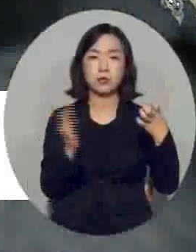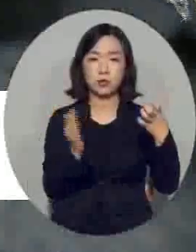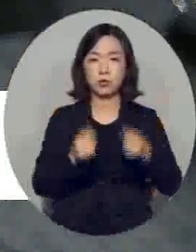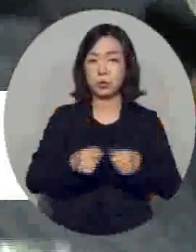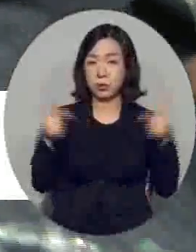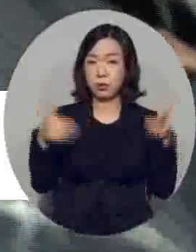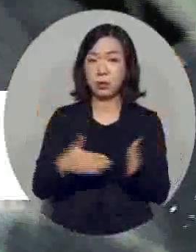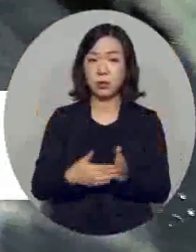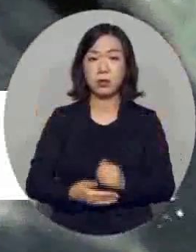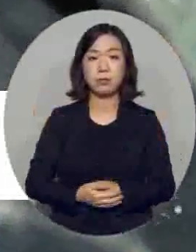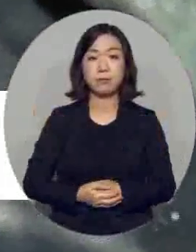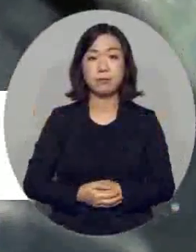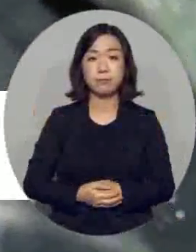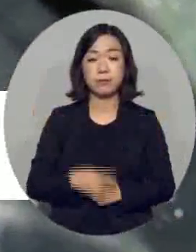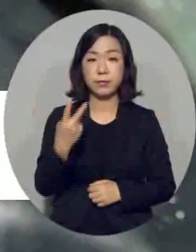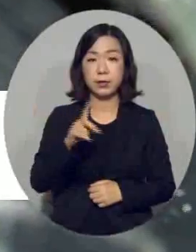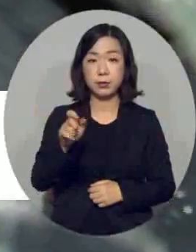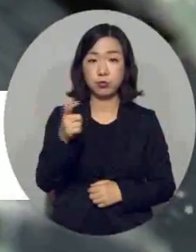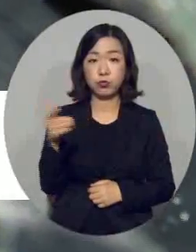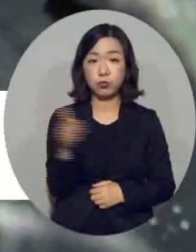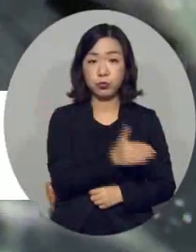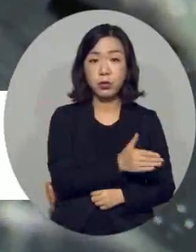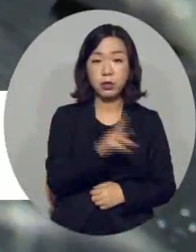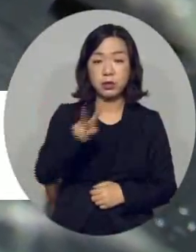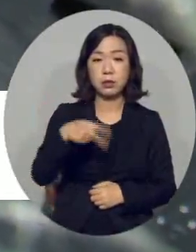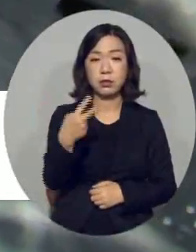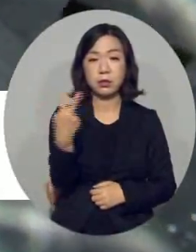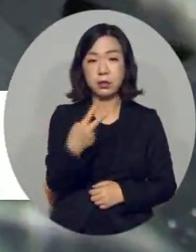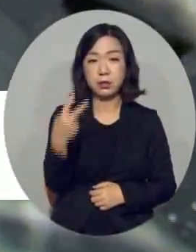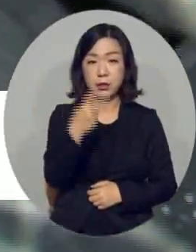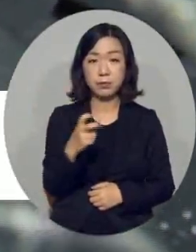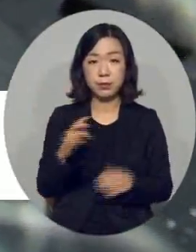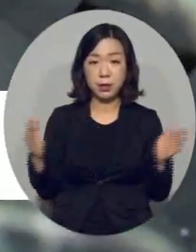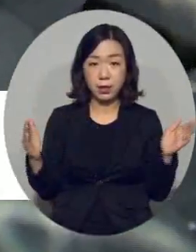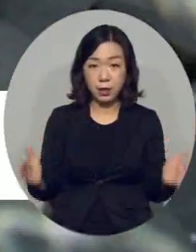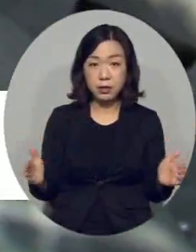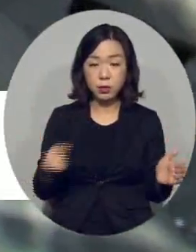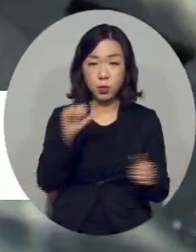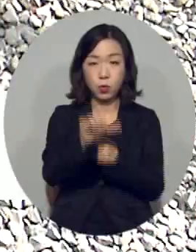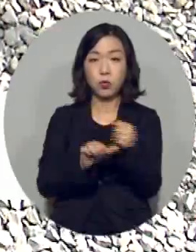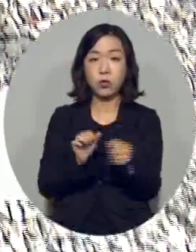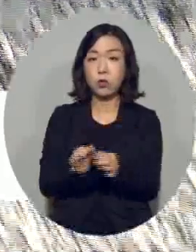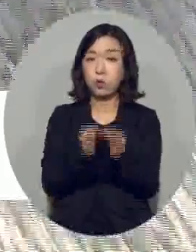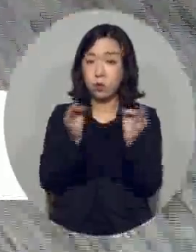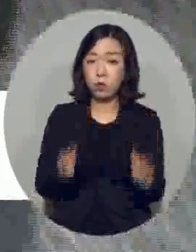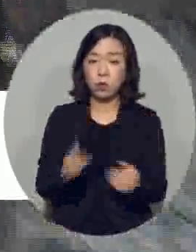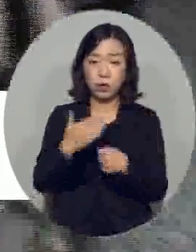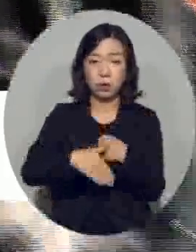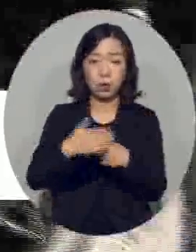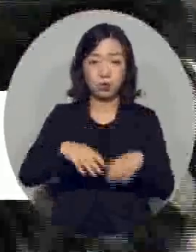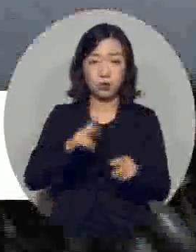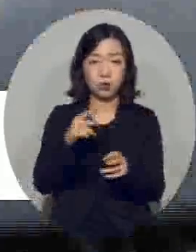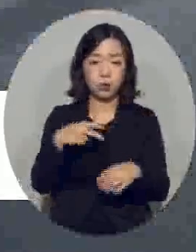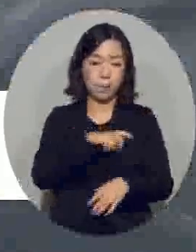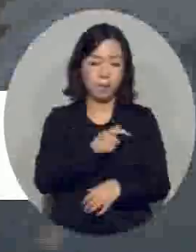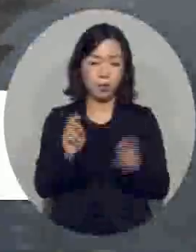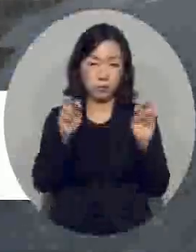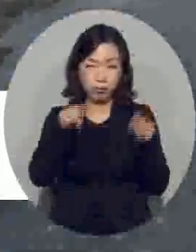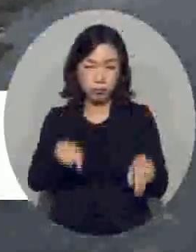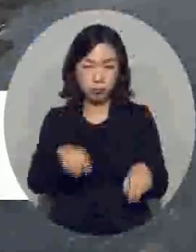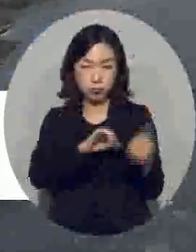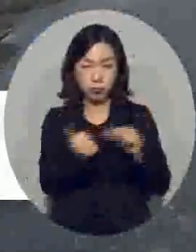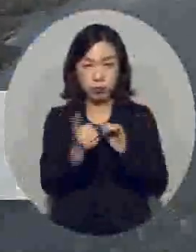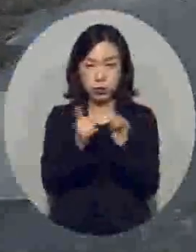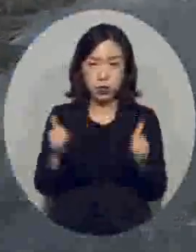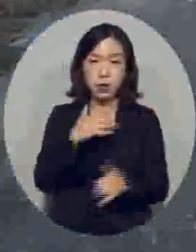증가했습니다 2016년부터 2020년까지 5년 동안 대구에서 무면허 교통사고로 숨진 사람은